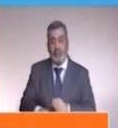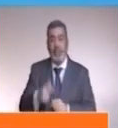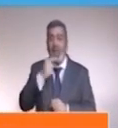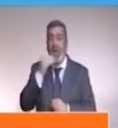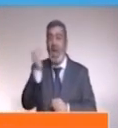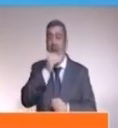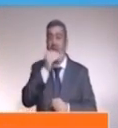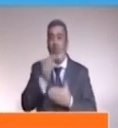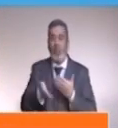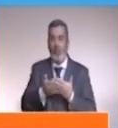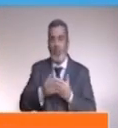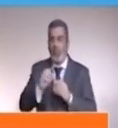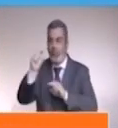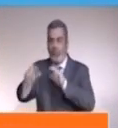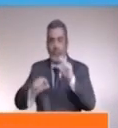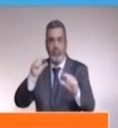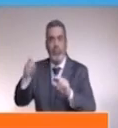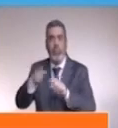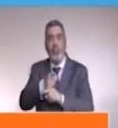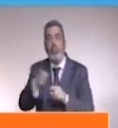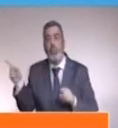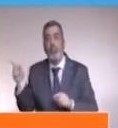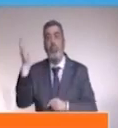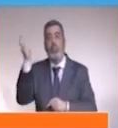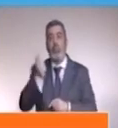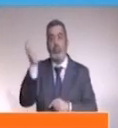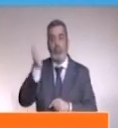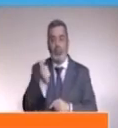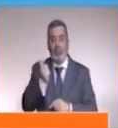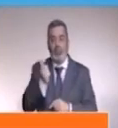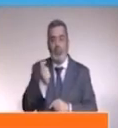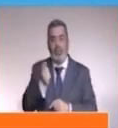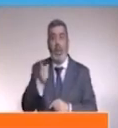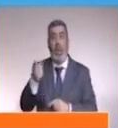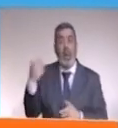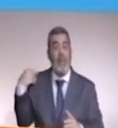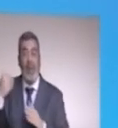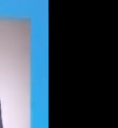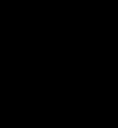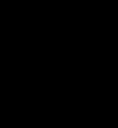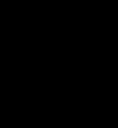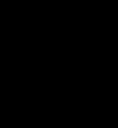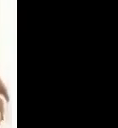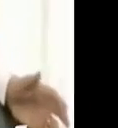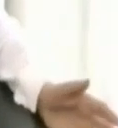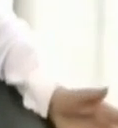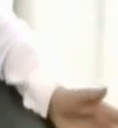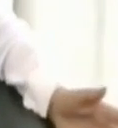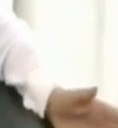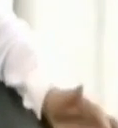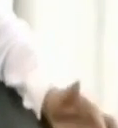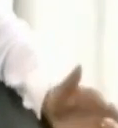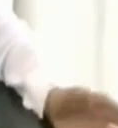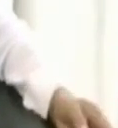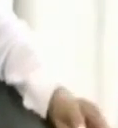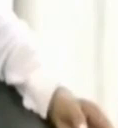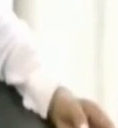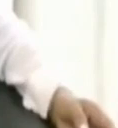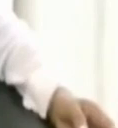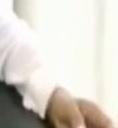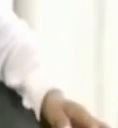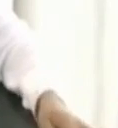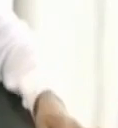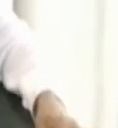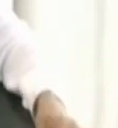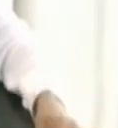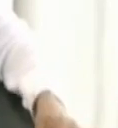βοήθημα για συνταξιούχους οι οποίοι δεν είδανε αύξηση στις συντάξεις τους λόγω της προσωπικής. Δεν θέλουν το καλό του τόπου. Θέλουν επιδοματική